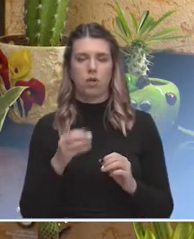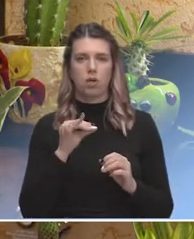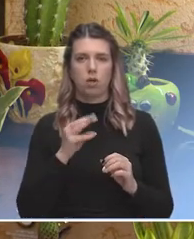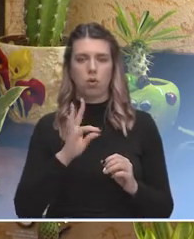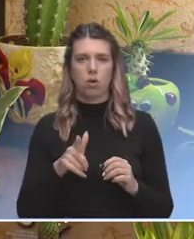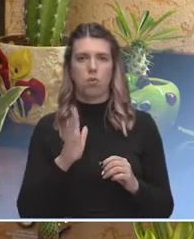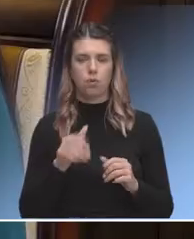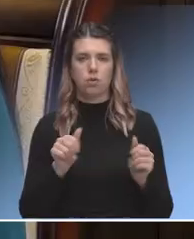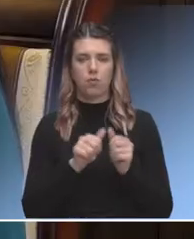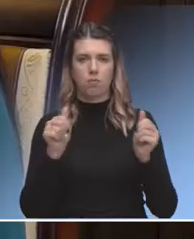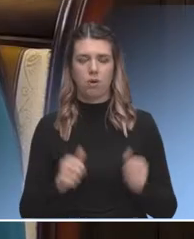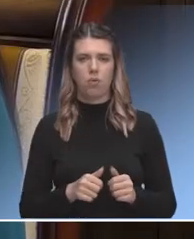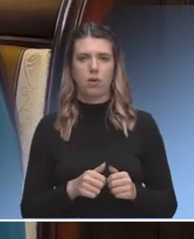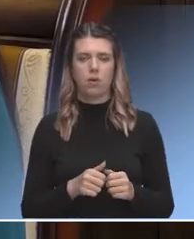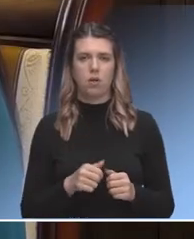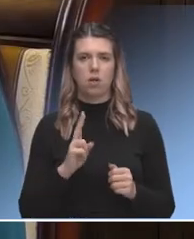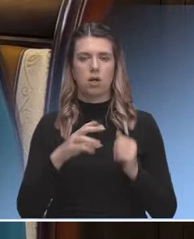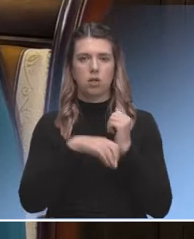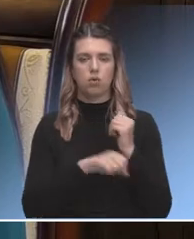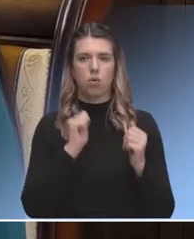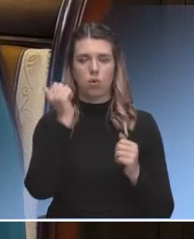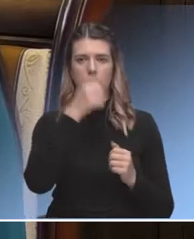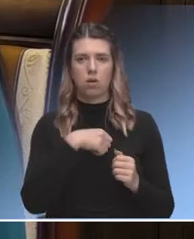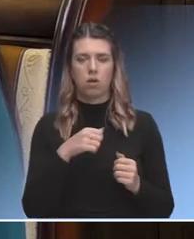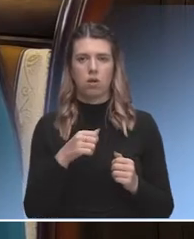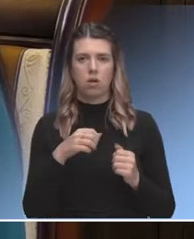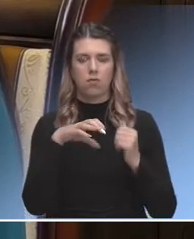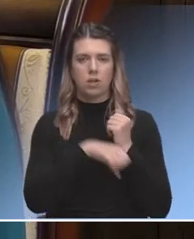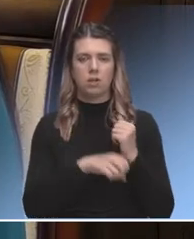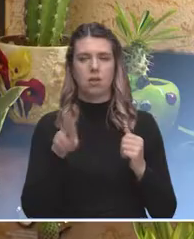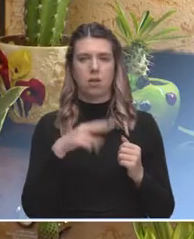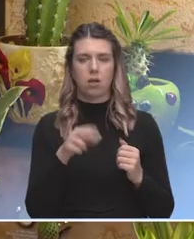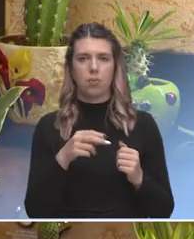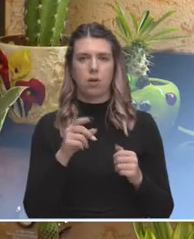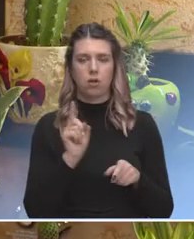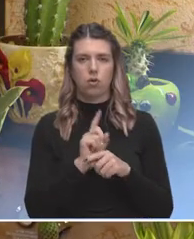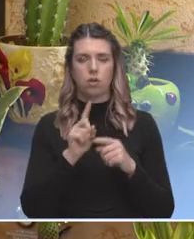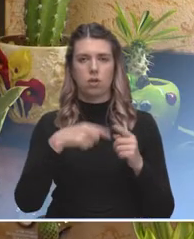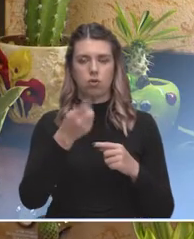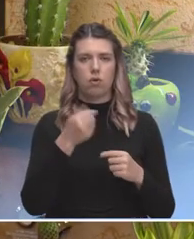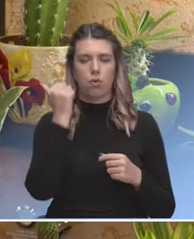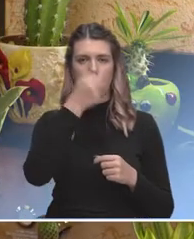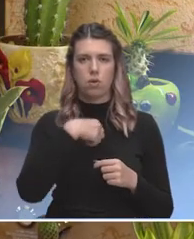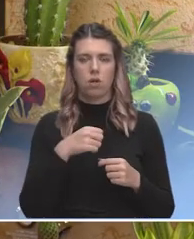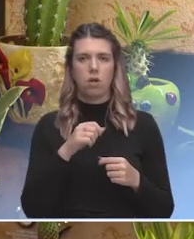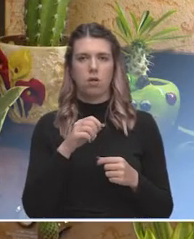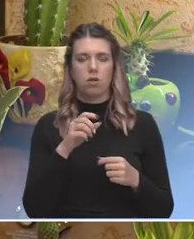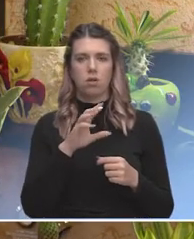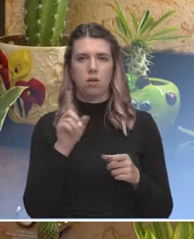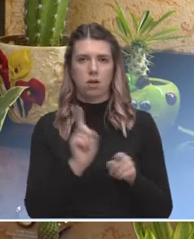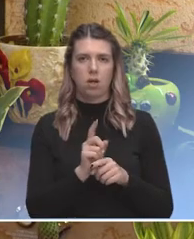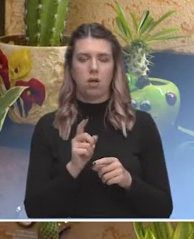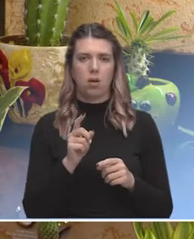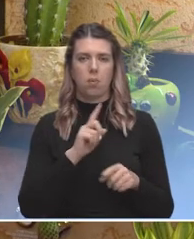подробные итоги будут сформированы к концу года, в конце декабря тоже следующего года. Все